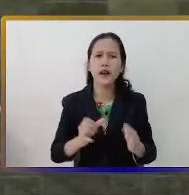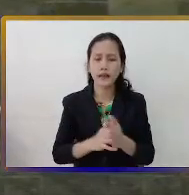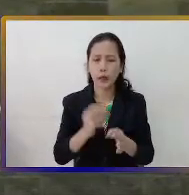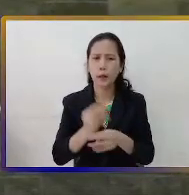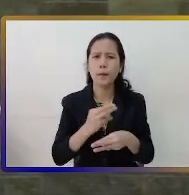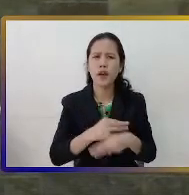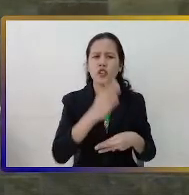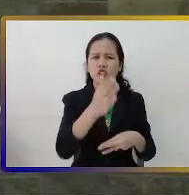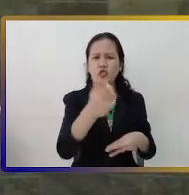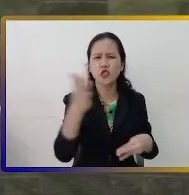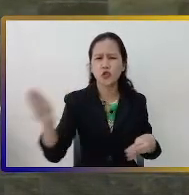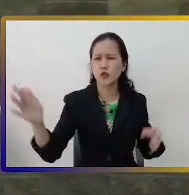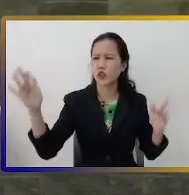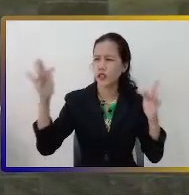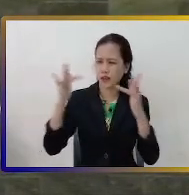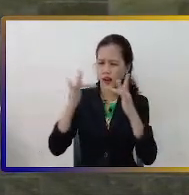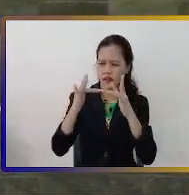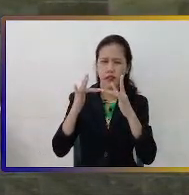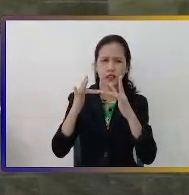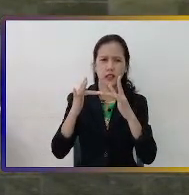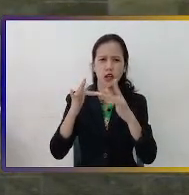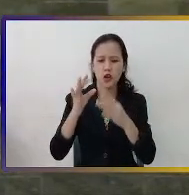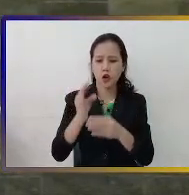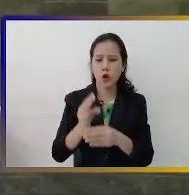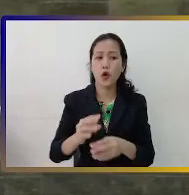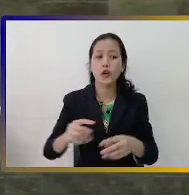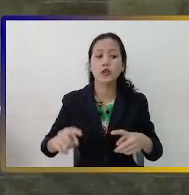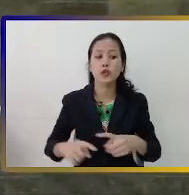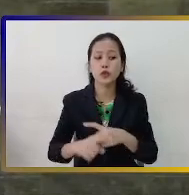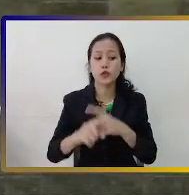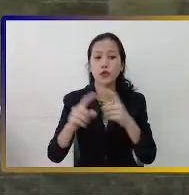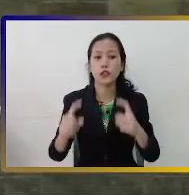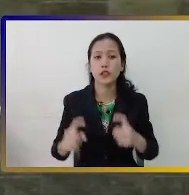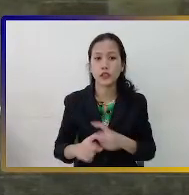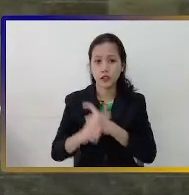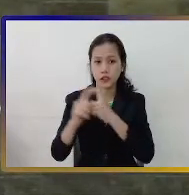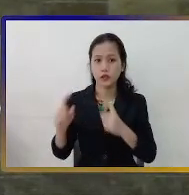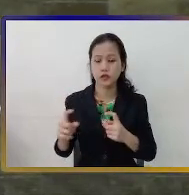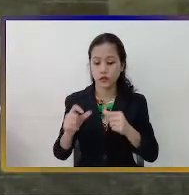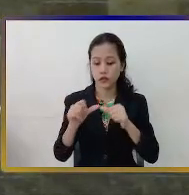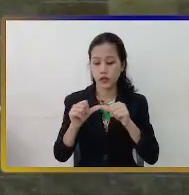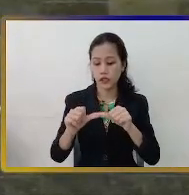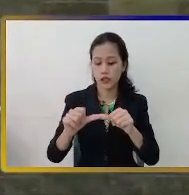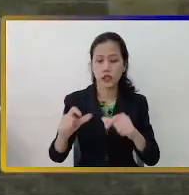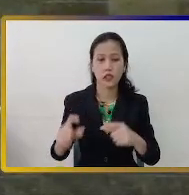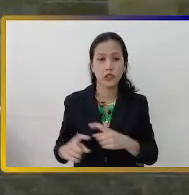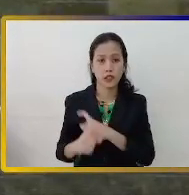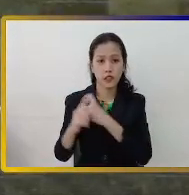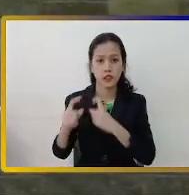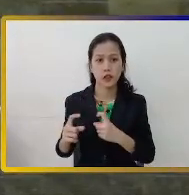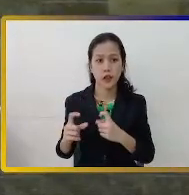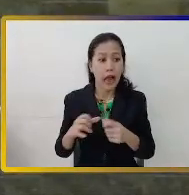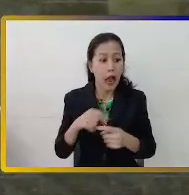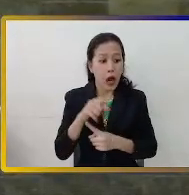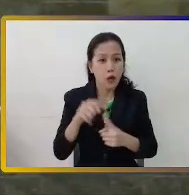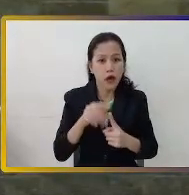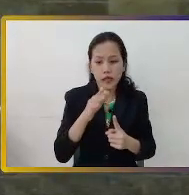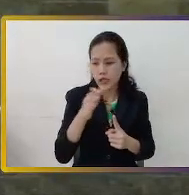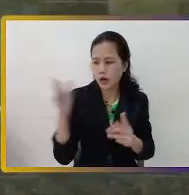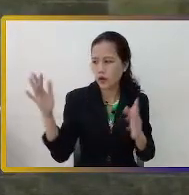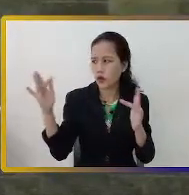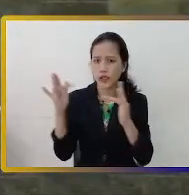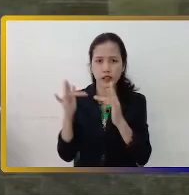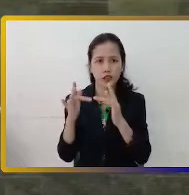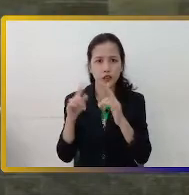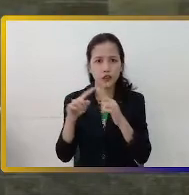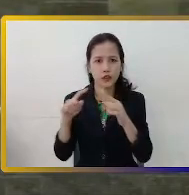a commitment to sin. And when you choose to commit diyan sa kasalanan, ang binibigay po sa kanila ni Prophet Micah